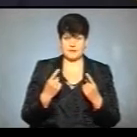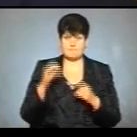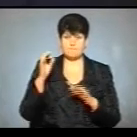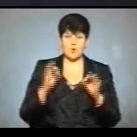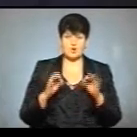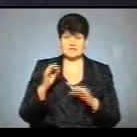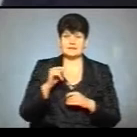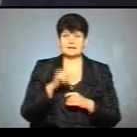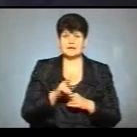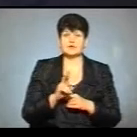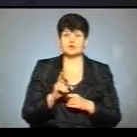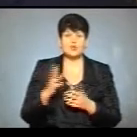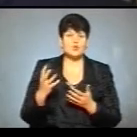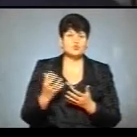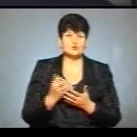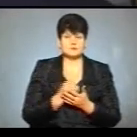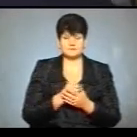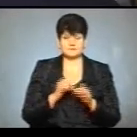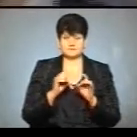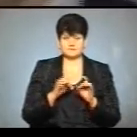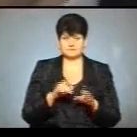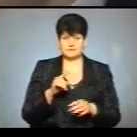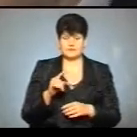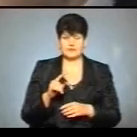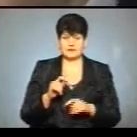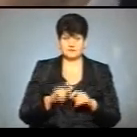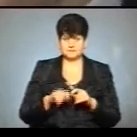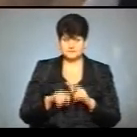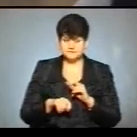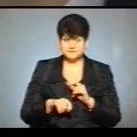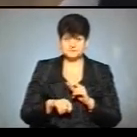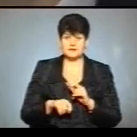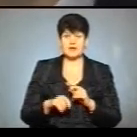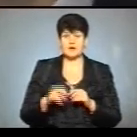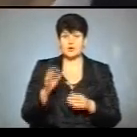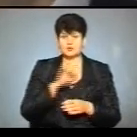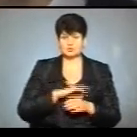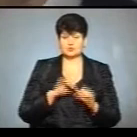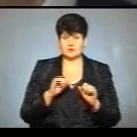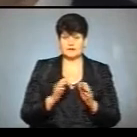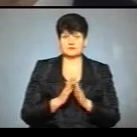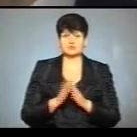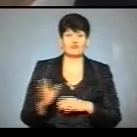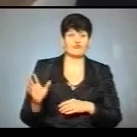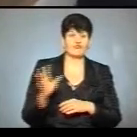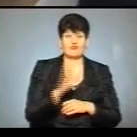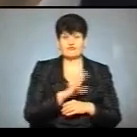процент тих, які успішно пройшли сертифікацію. Користуючись такою нагодою, я закликаю